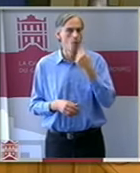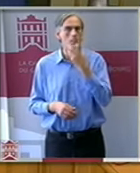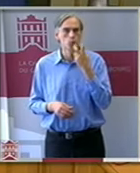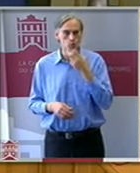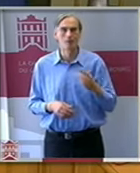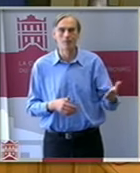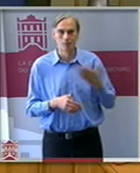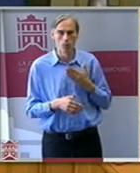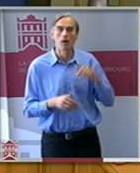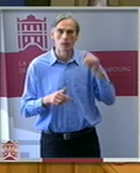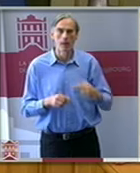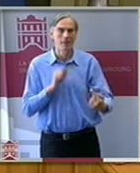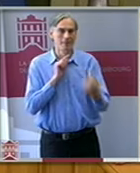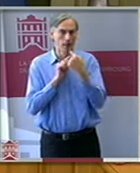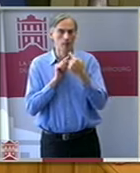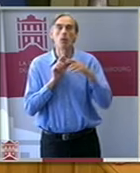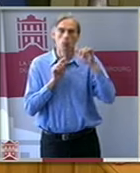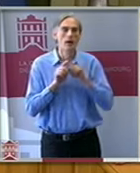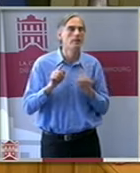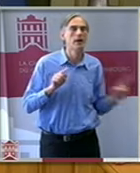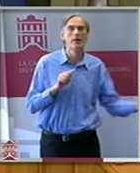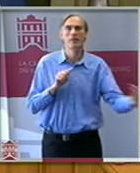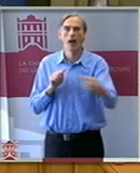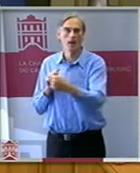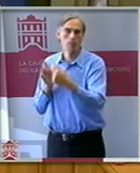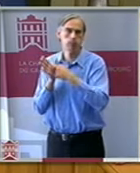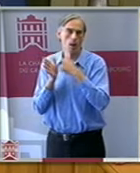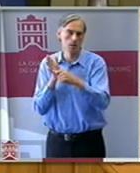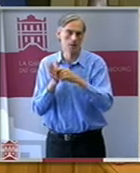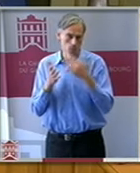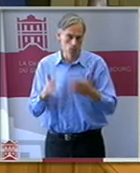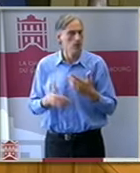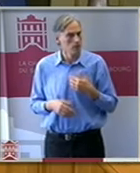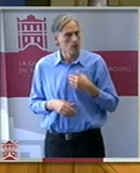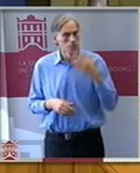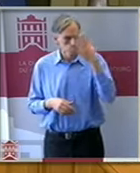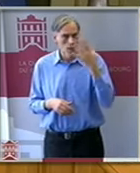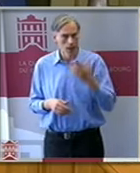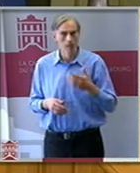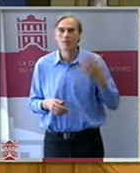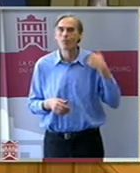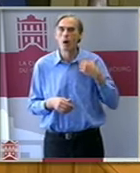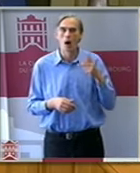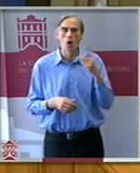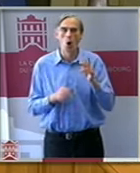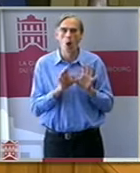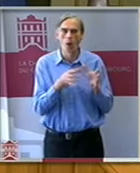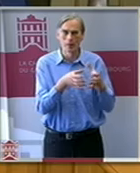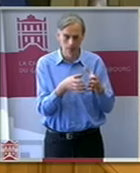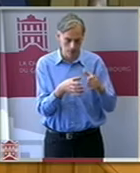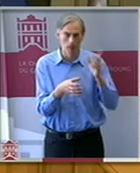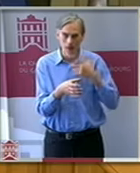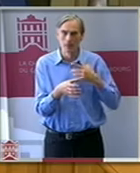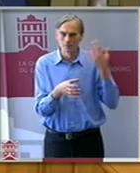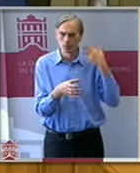bezeichnend, dass wenn zum Beispiel eine politische Krise an einer ehemaligen Kolonie stattfindet, dass dann relativ kritiklos aus sich auch immer auf